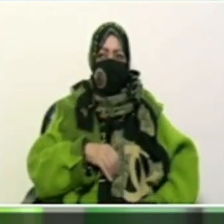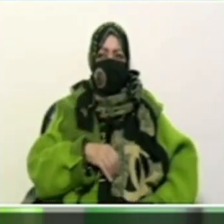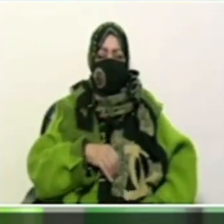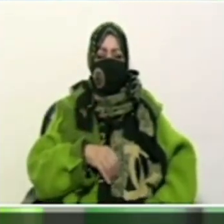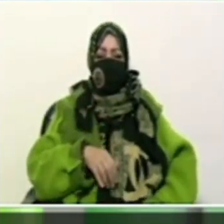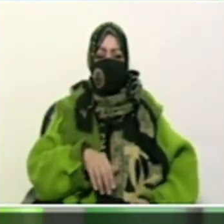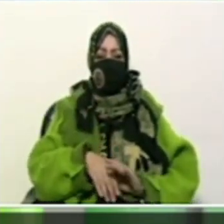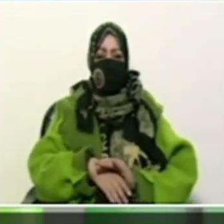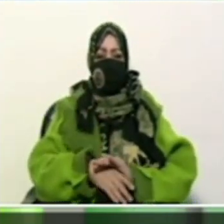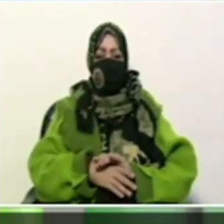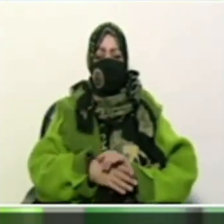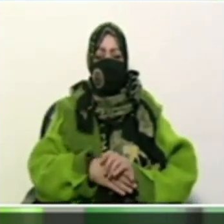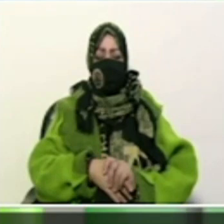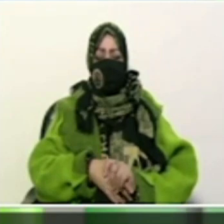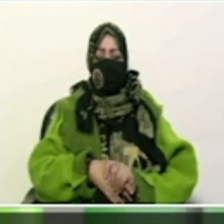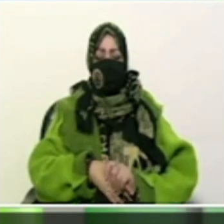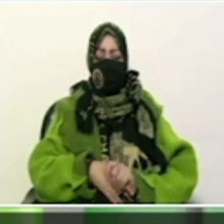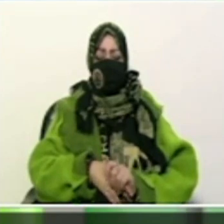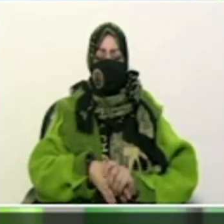وأهلا وسهلا بك.